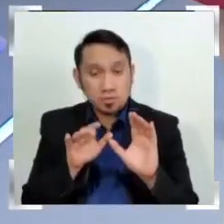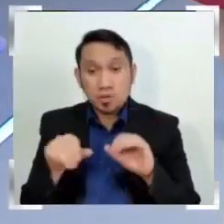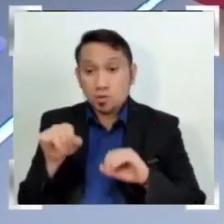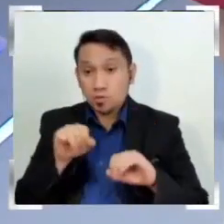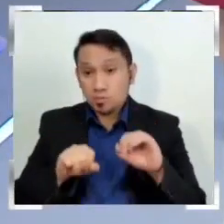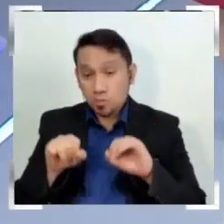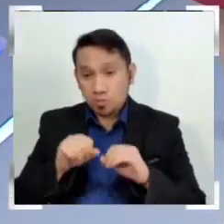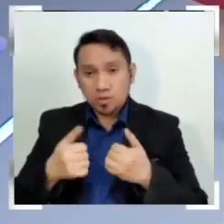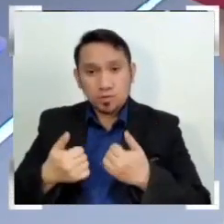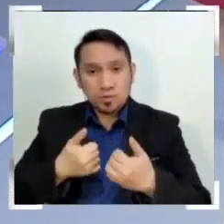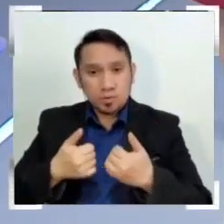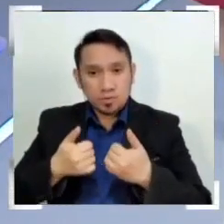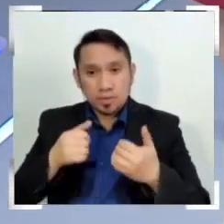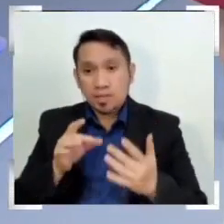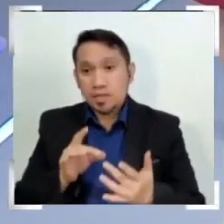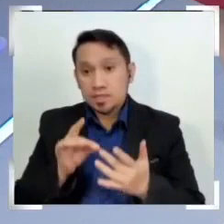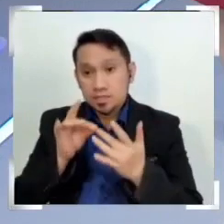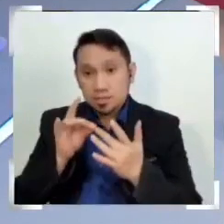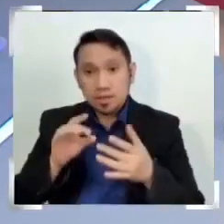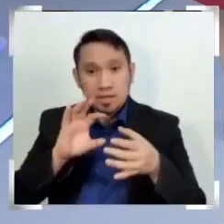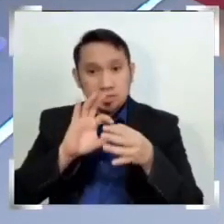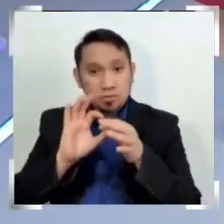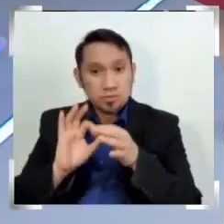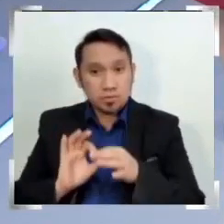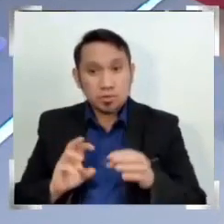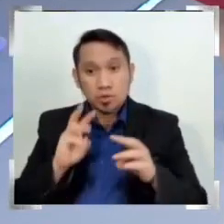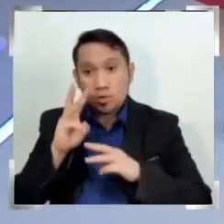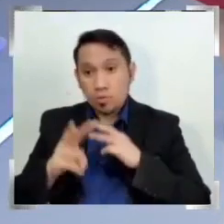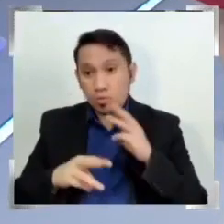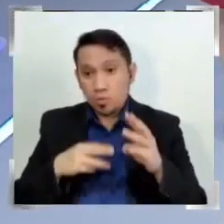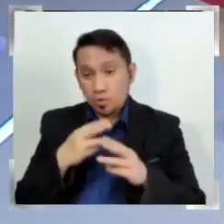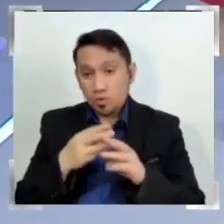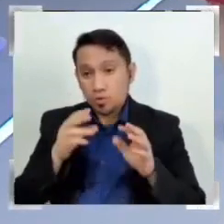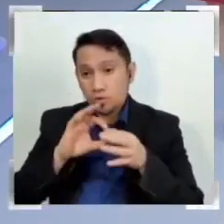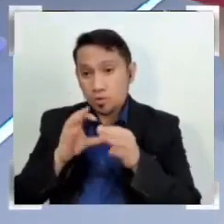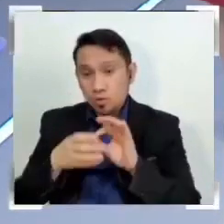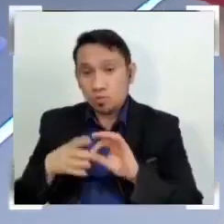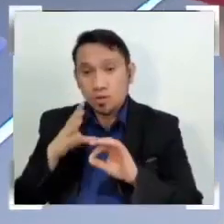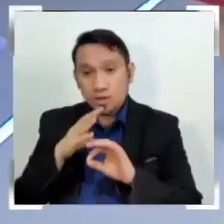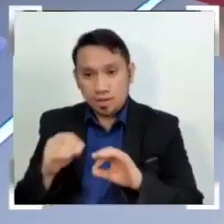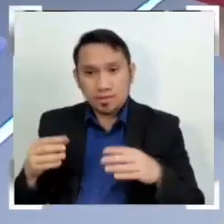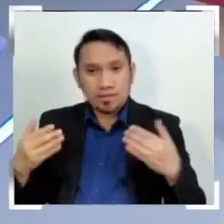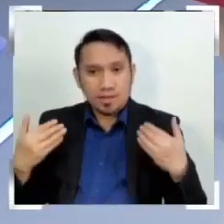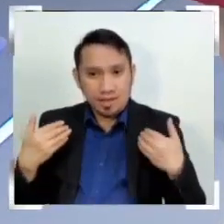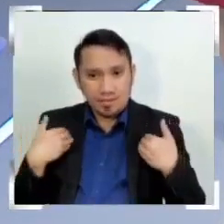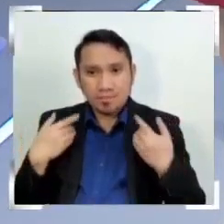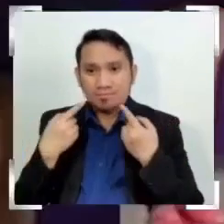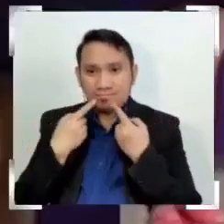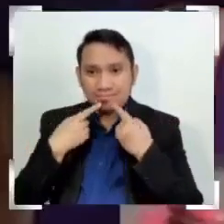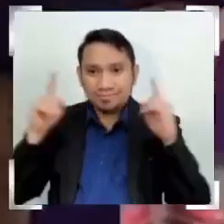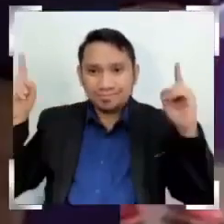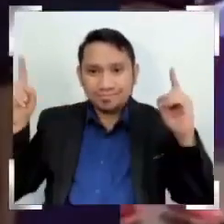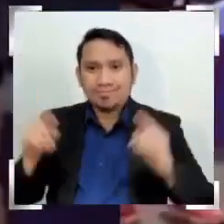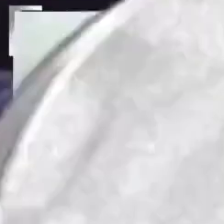sa Special Olympics World Games 2023 at nakapag-uwi ng sakcess!